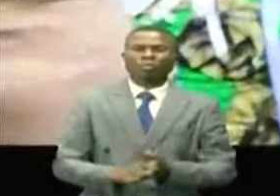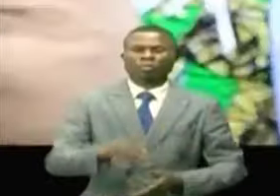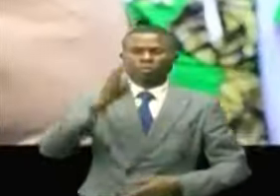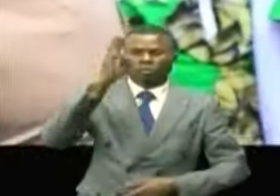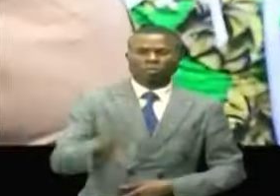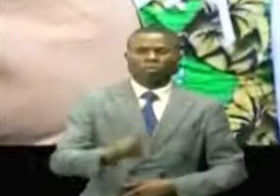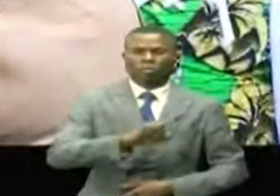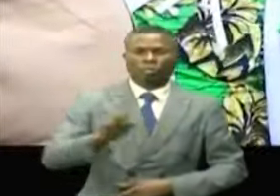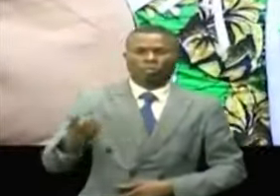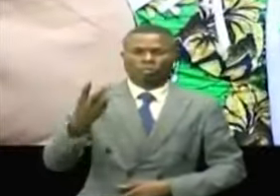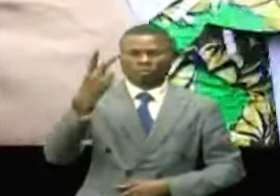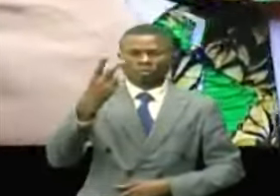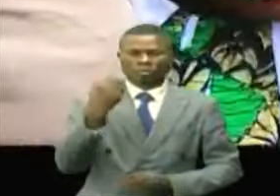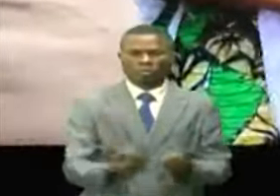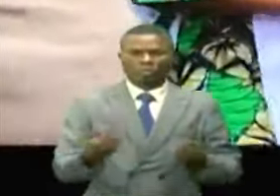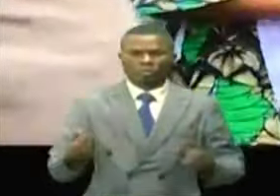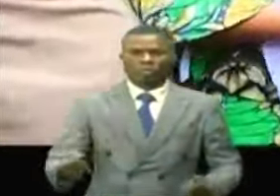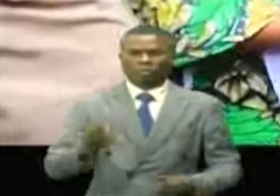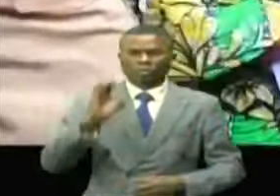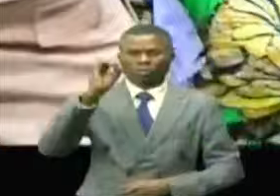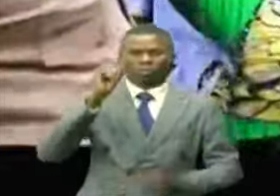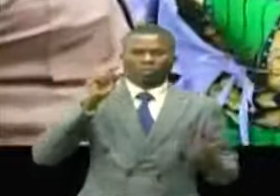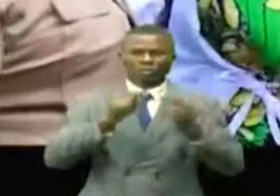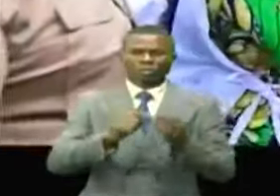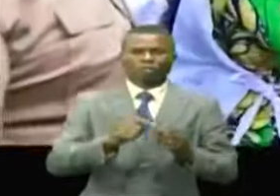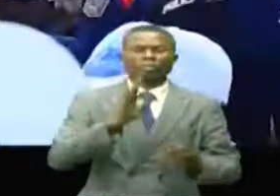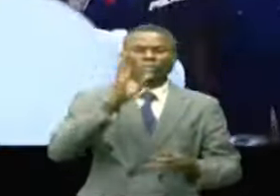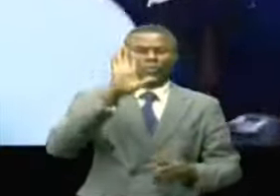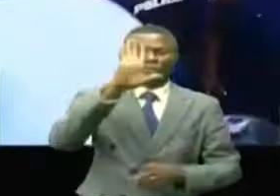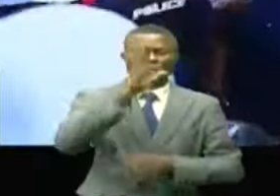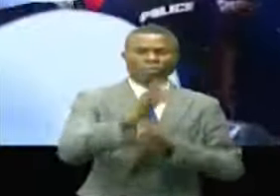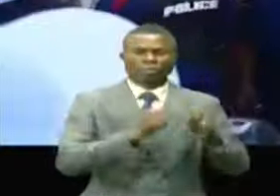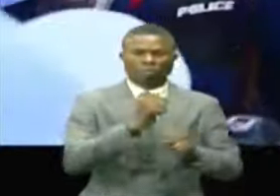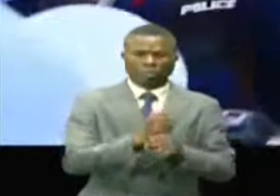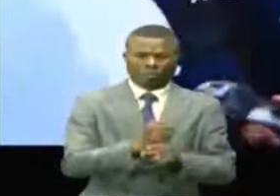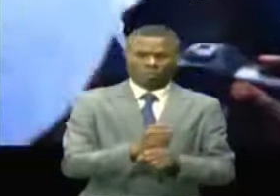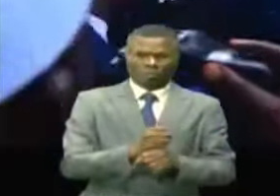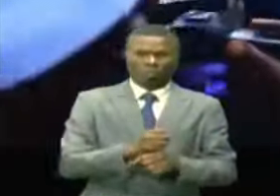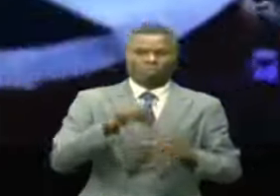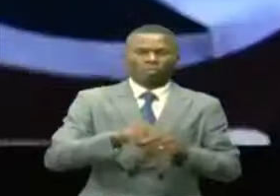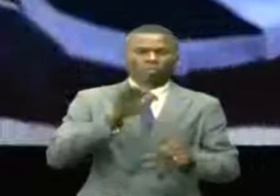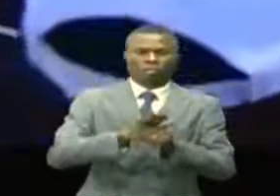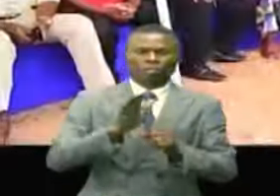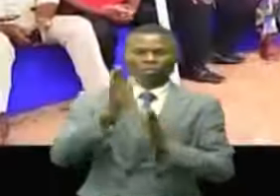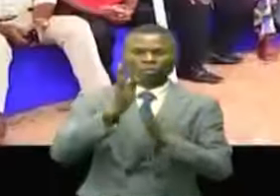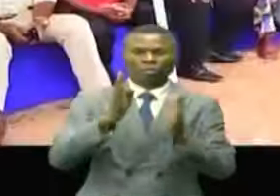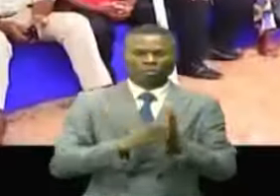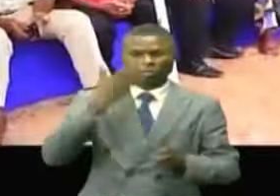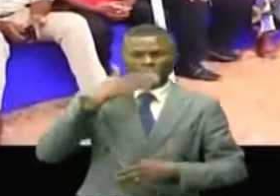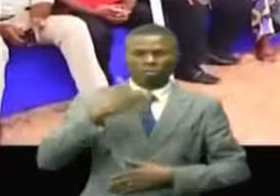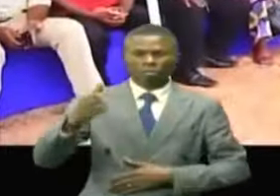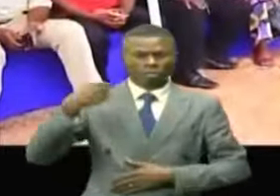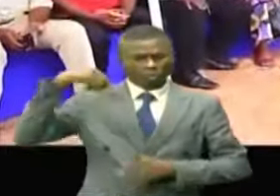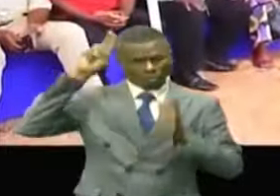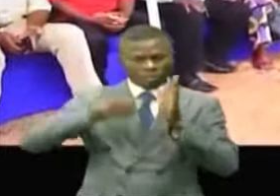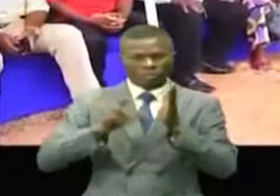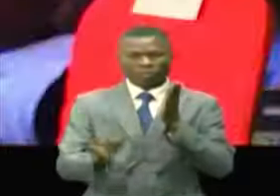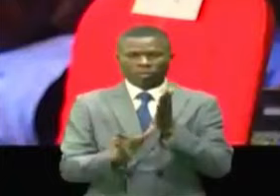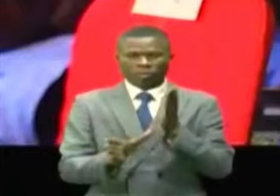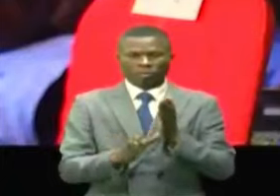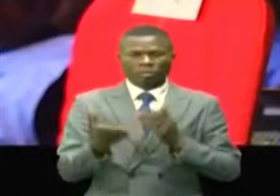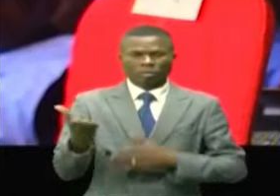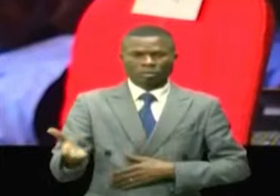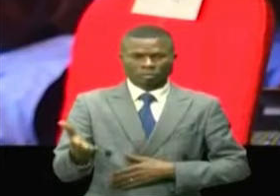13312000 enfants de 0 à 59 mois dans les 19 zones de santé à cette occasion la gouverneur intérimaire Julie